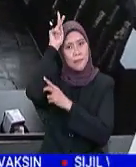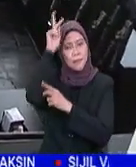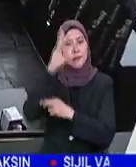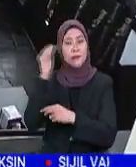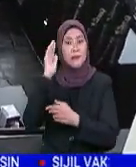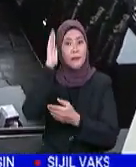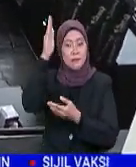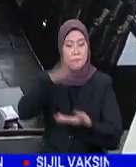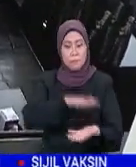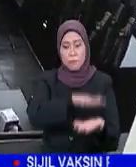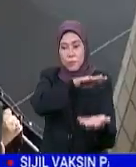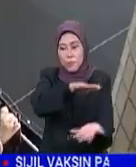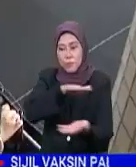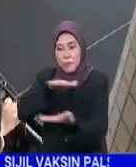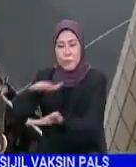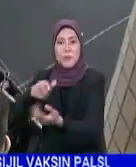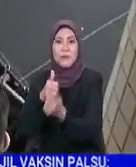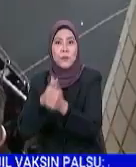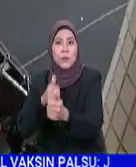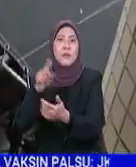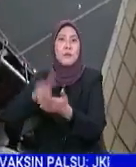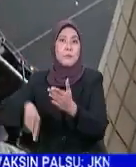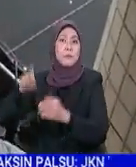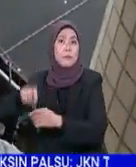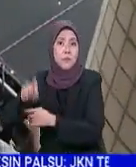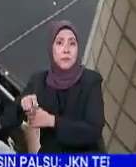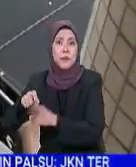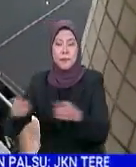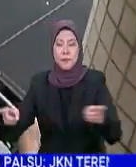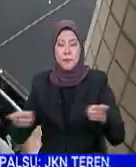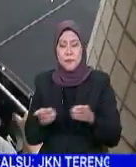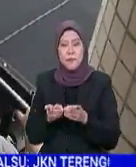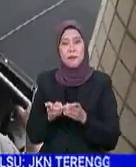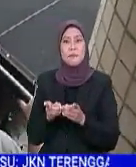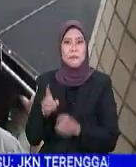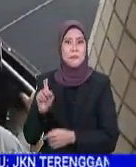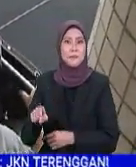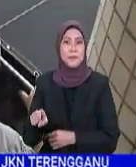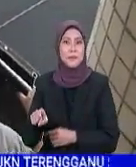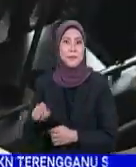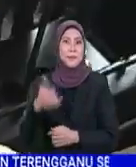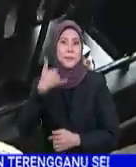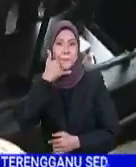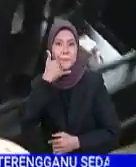diagihkan mengikut kesesuaian dan keperluan di mana-mana daerah yang memerlukan